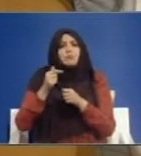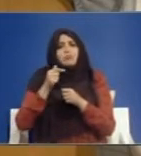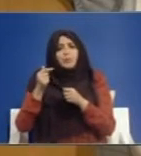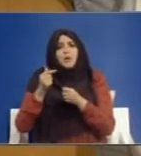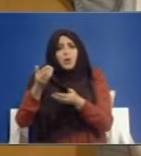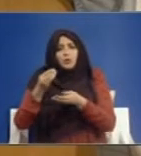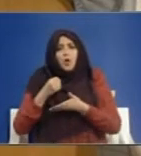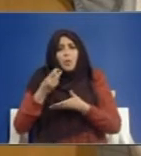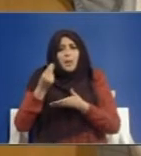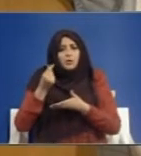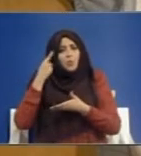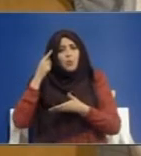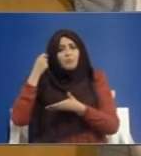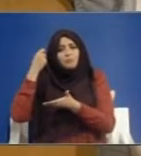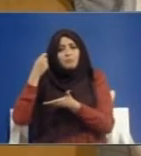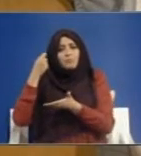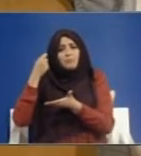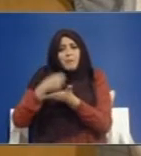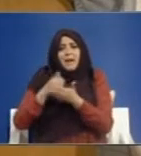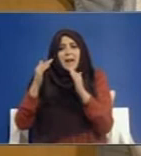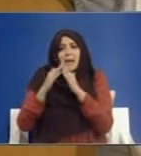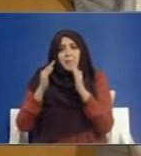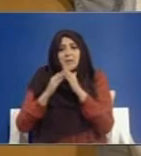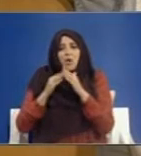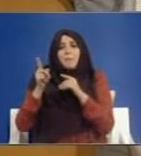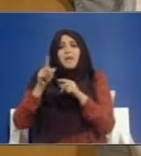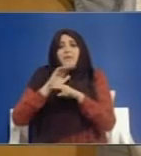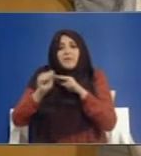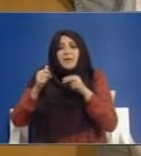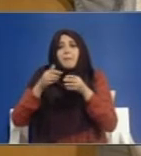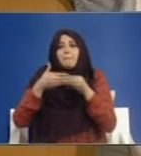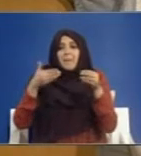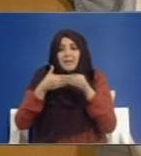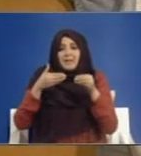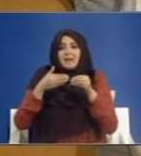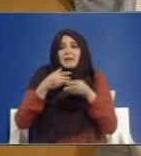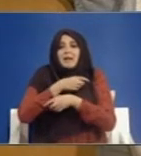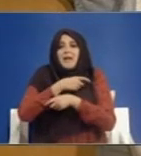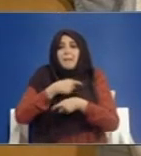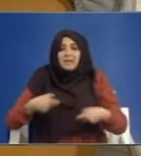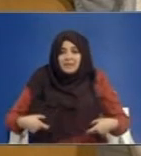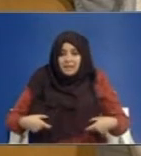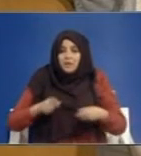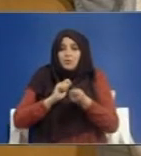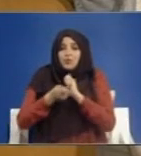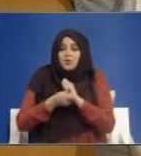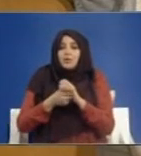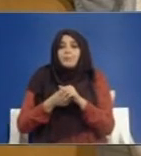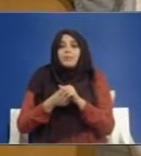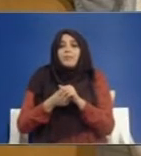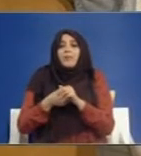باللي باسمها هي وزوجها هذه السكن، وفعلا أعطوها السلفية وقالت رحت حتى